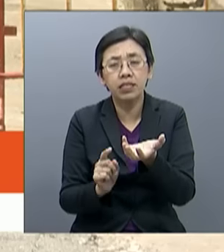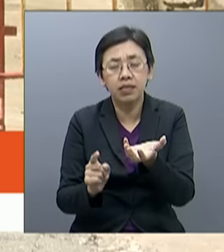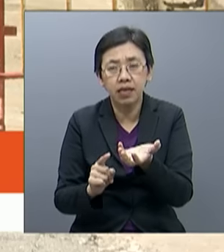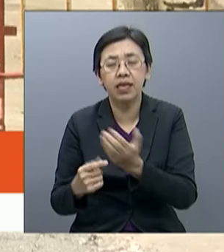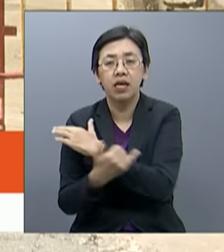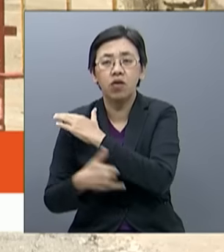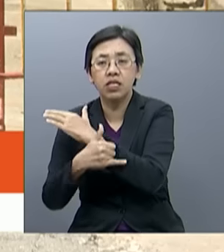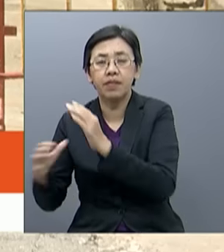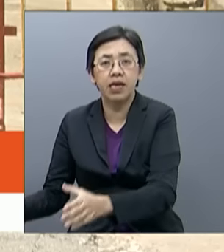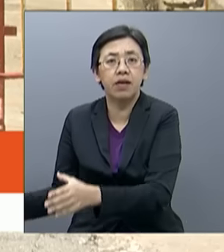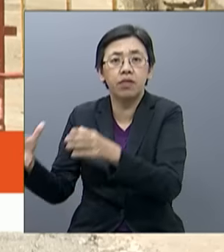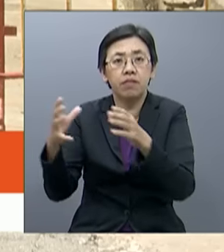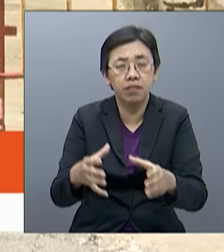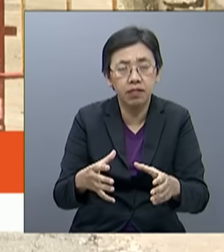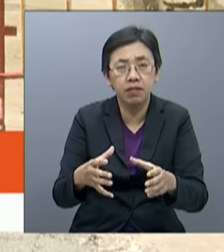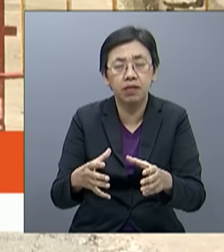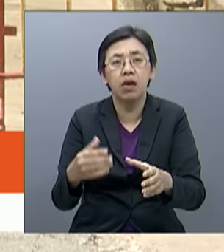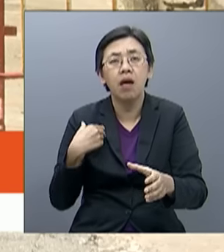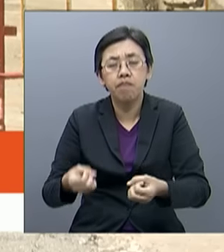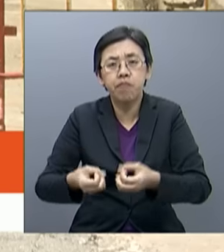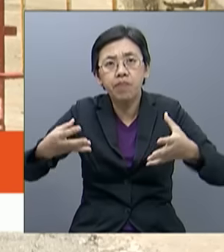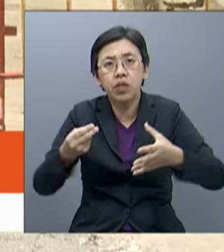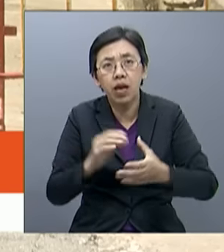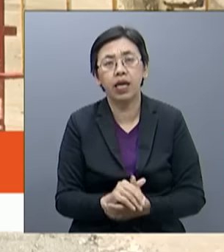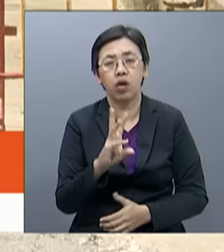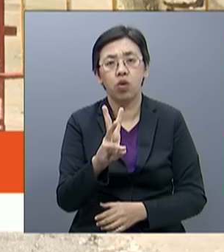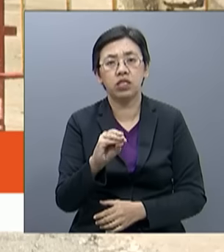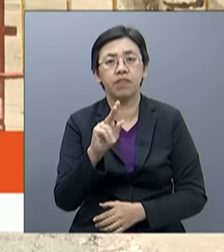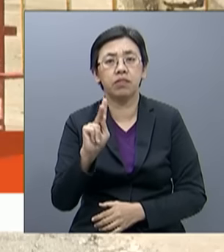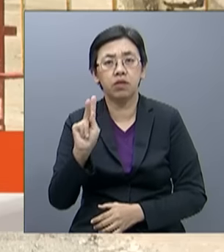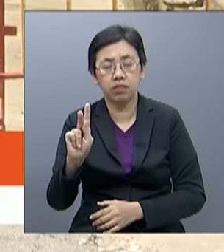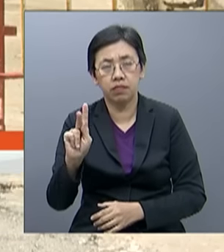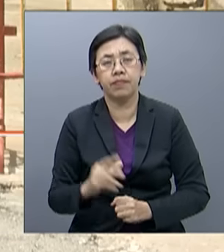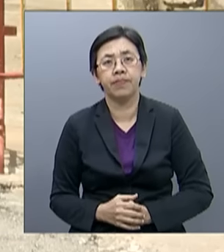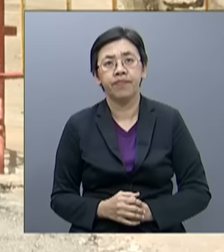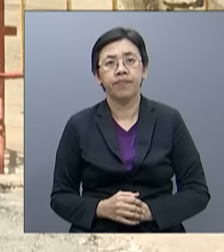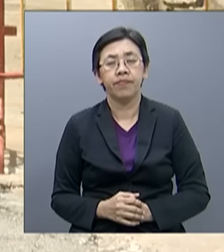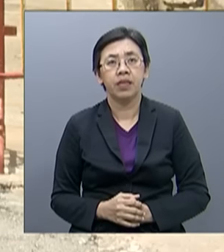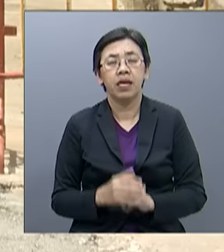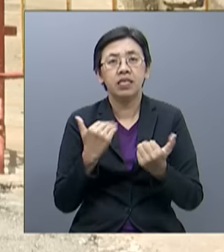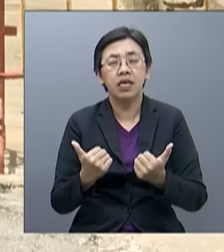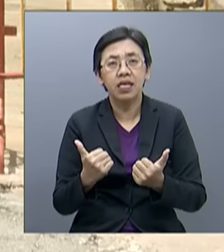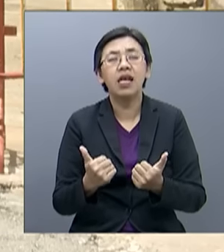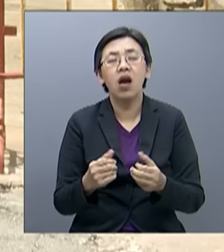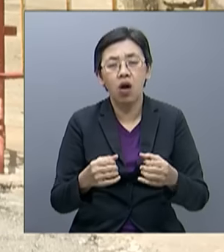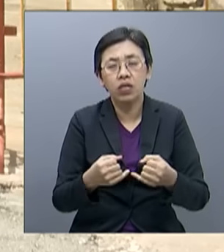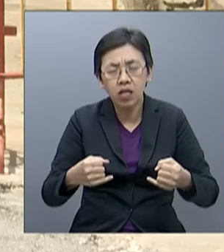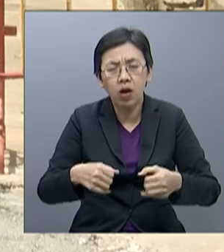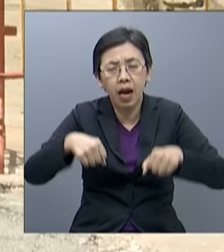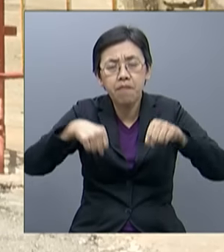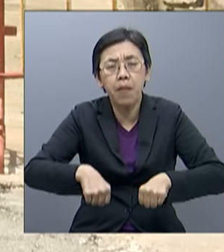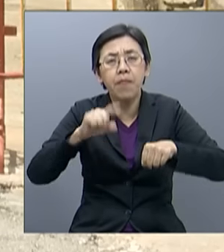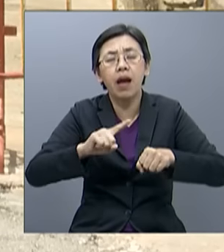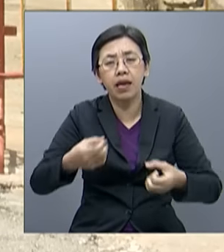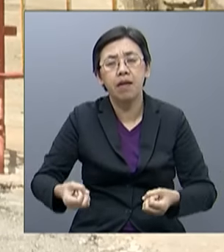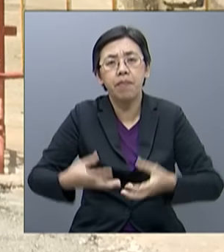คะโดยสามารถบรรจุสะเก็ดระเบิดได้มากถึง60กิโลกรัมด้วยกันนะคะและมีการต่อชนวนในลักษณะคล้ายกับการระเ